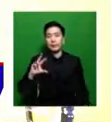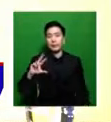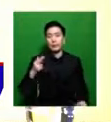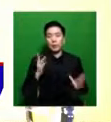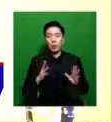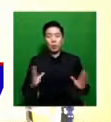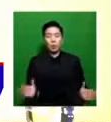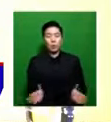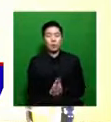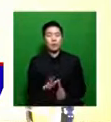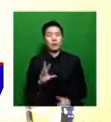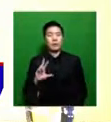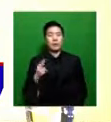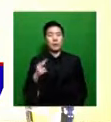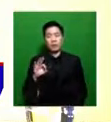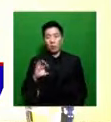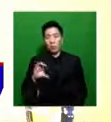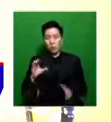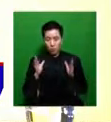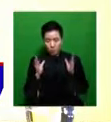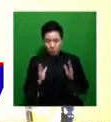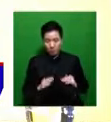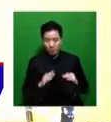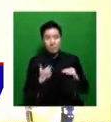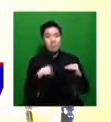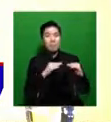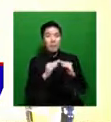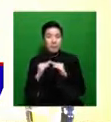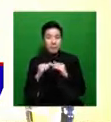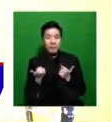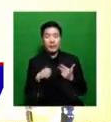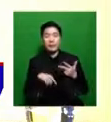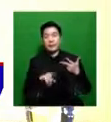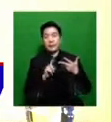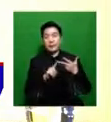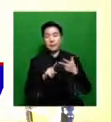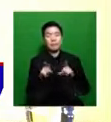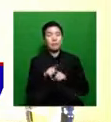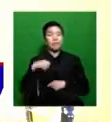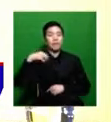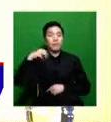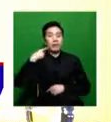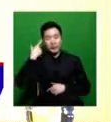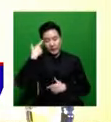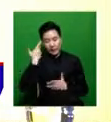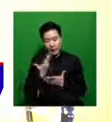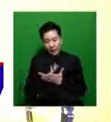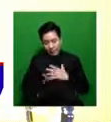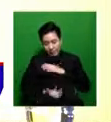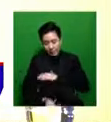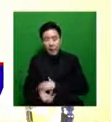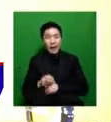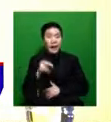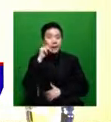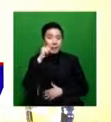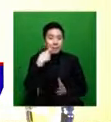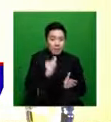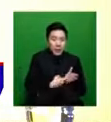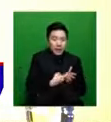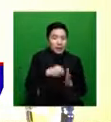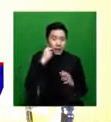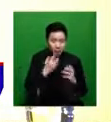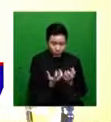ายจึงรวมเป็น 30,900 รายนะคะอันที่3เหมือนกันกับค่าไฟก็คือมีการคืนเงินประกันการใช้น้ำ